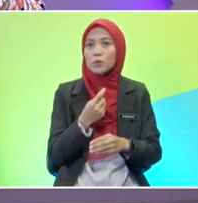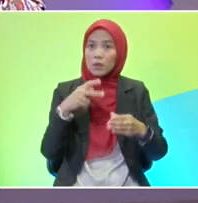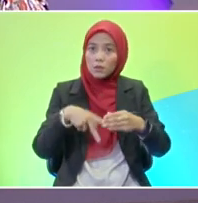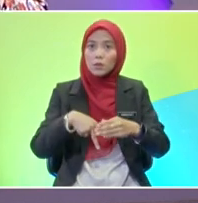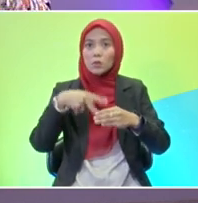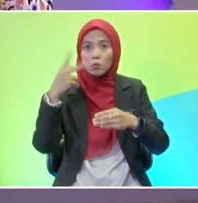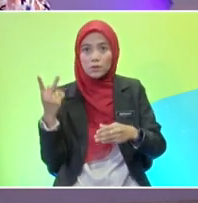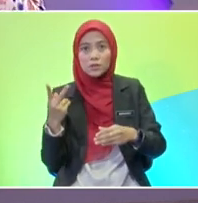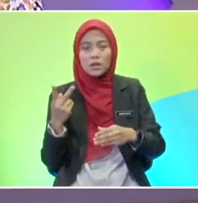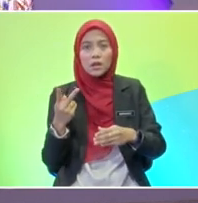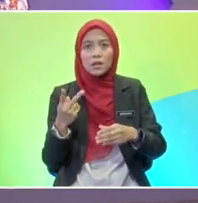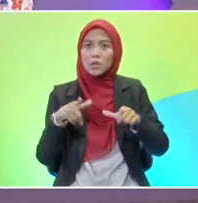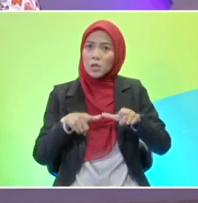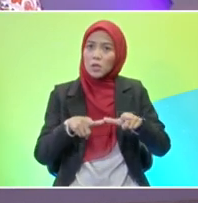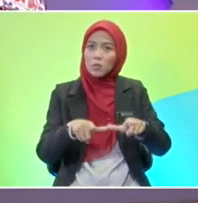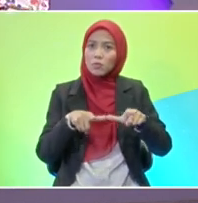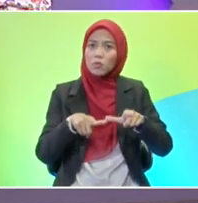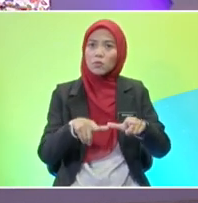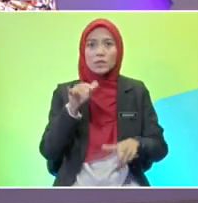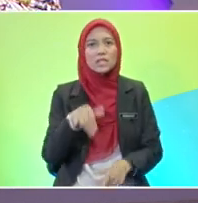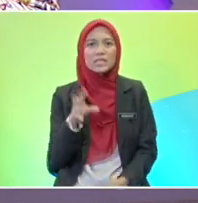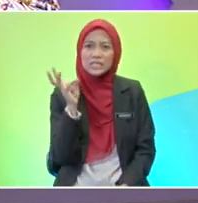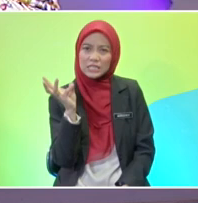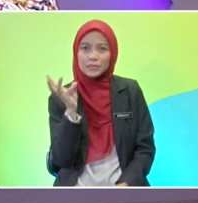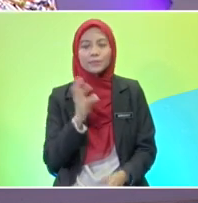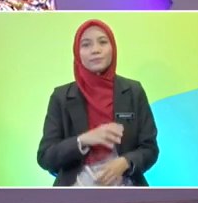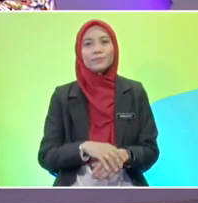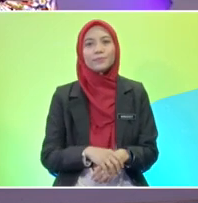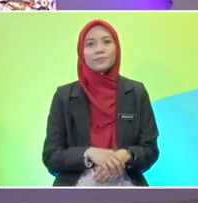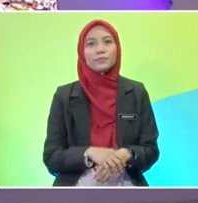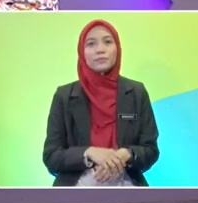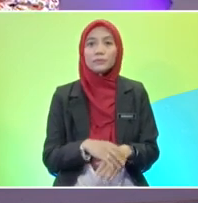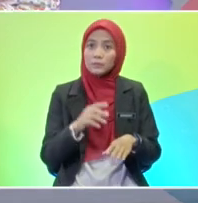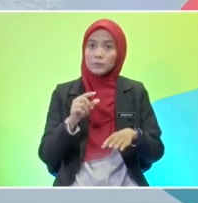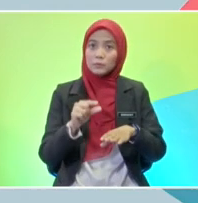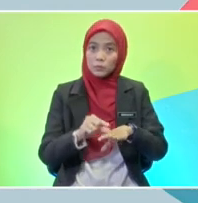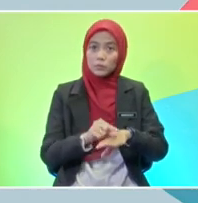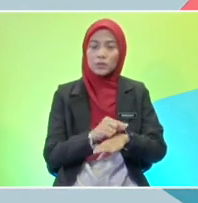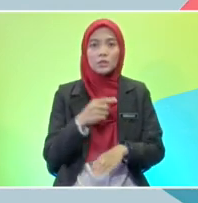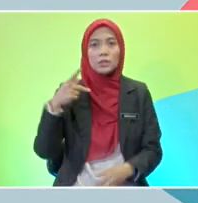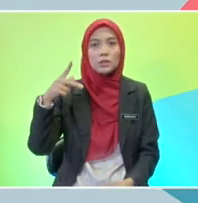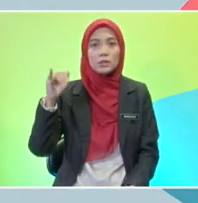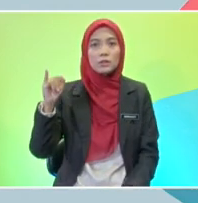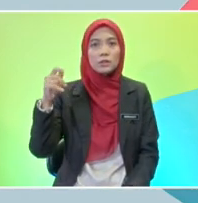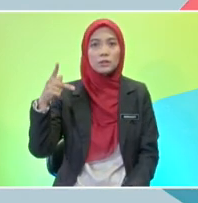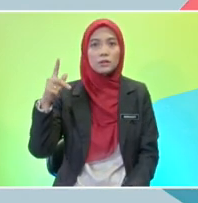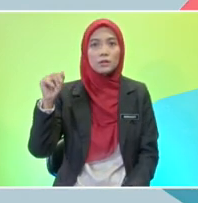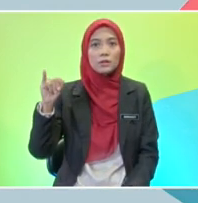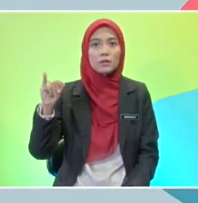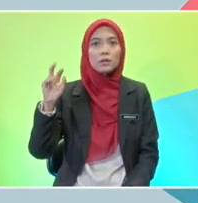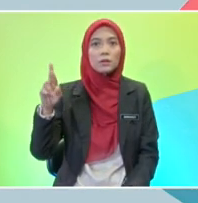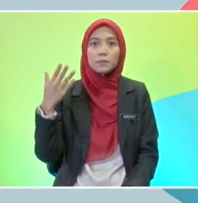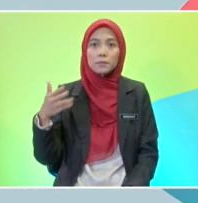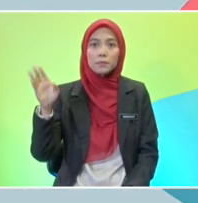serpihan kayu yang yang tidak buang Oke seterusnya kita menggunakan gigi dan yang seterusnya kita